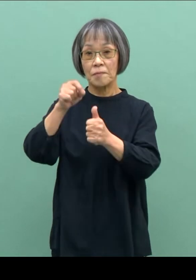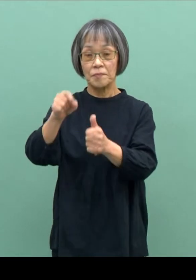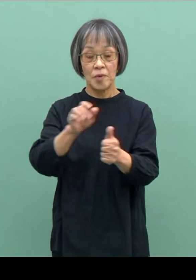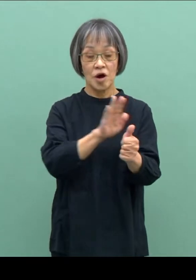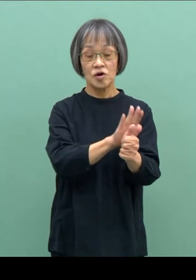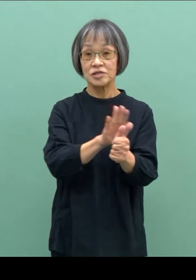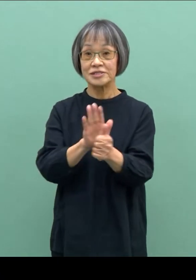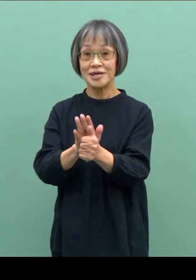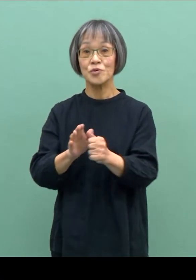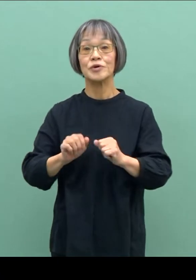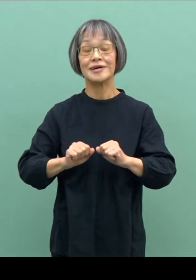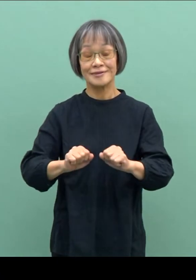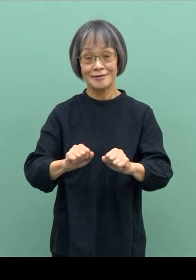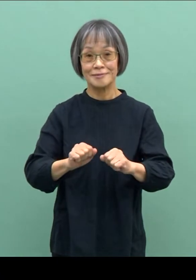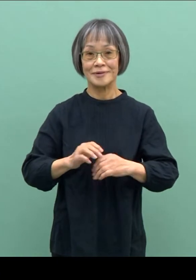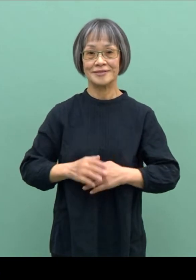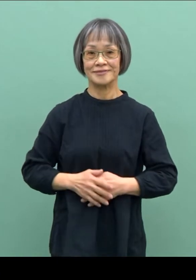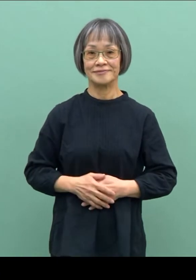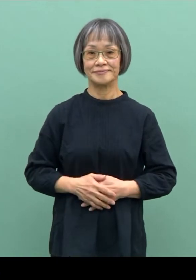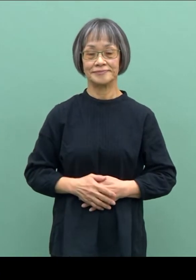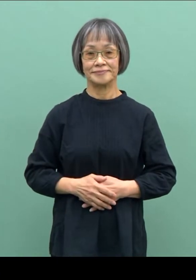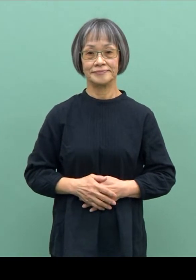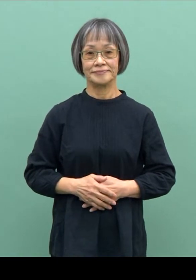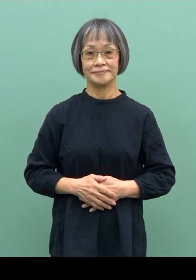援、就労支援などを行っています。